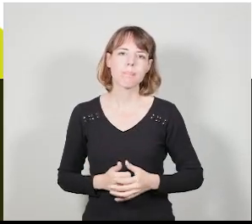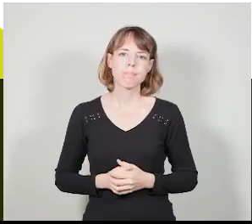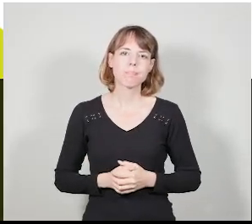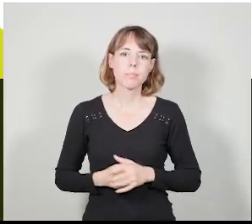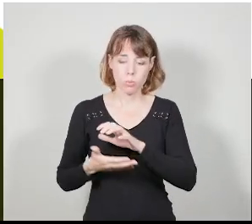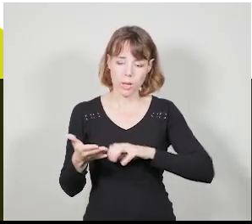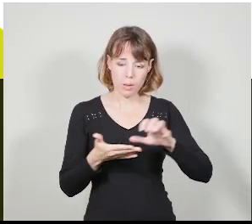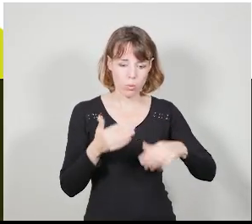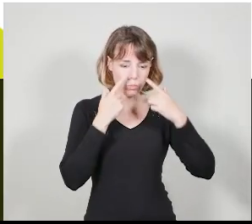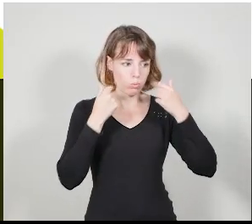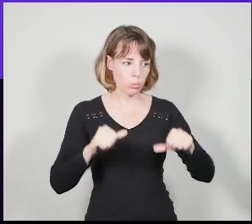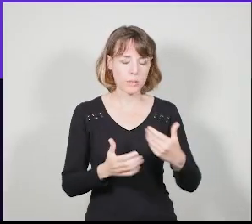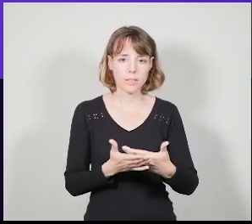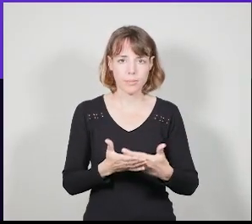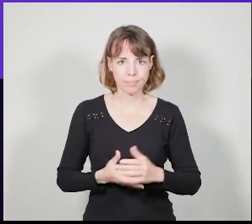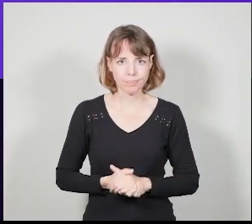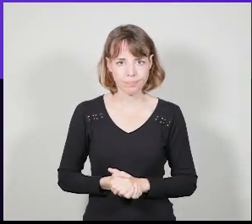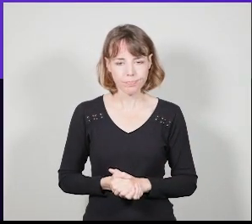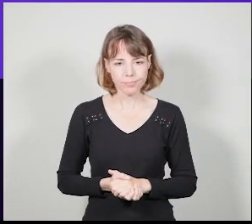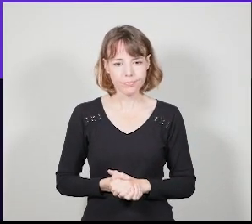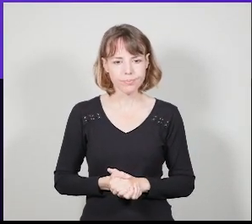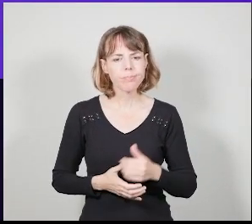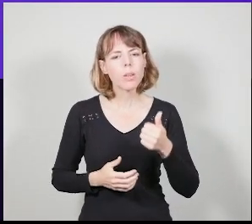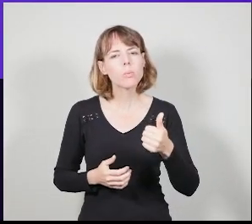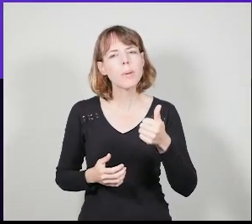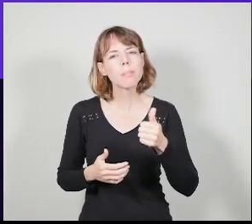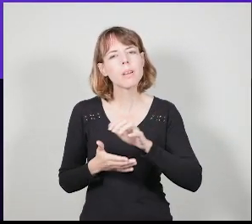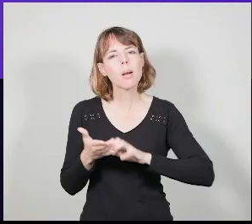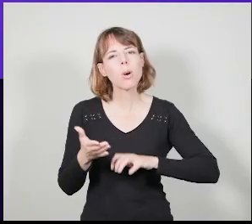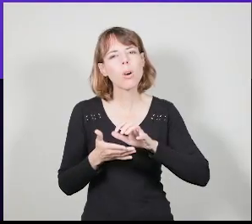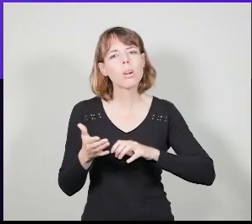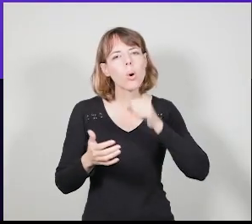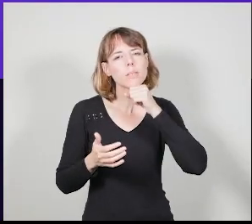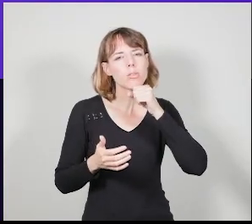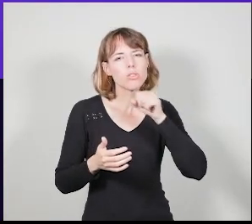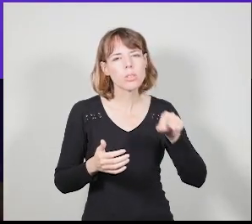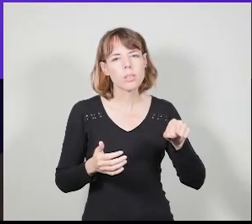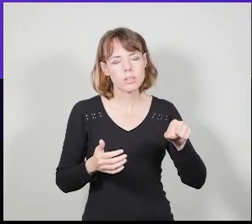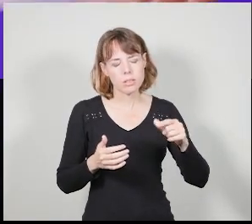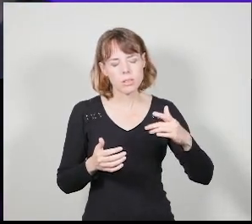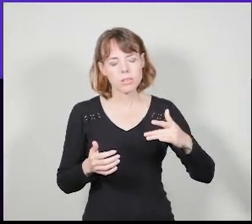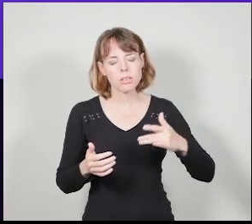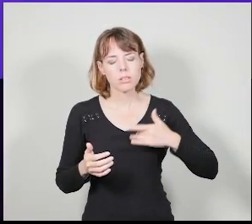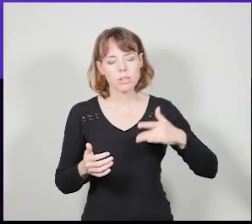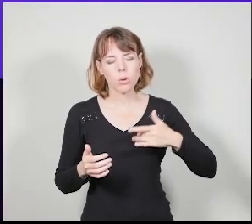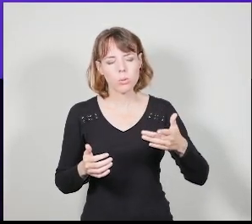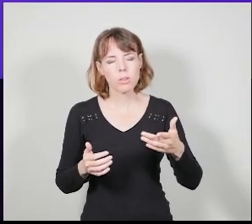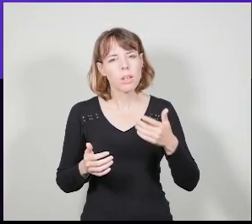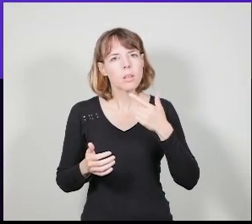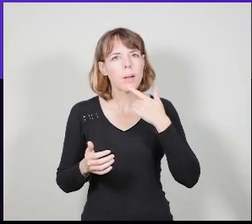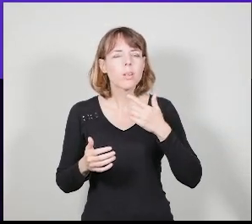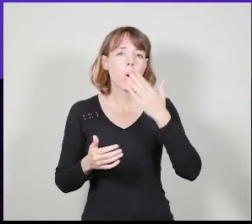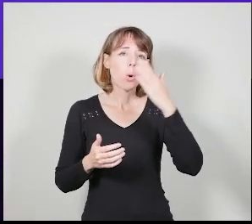rapports. Un mot aussi sur les constats que vous posez dans le rapport sur le grand âge, qui est un rapport intéressant, parce qu'à la base, il était pensé sur les